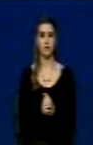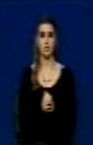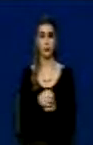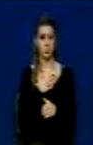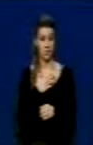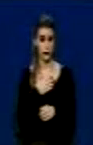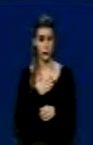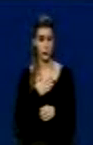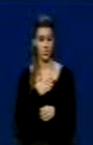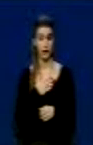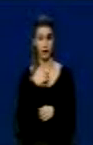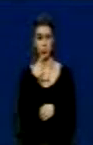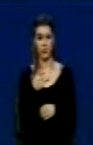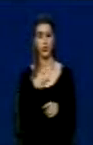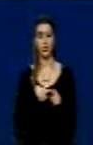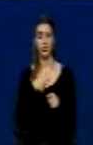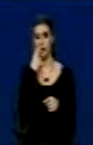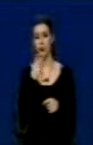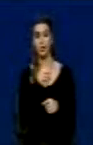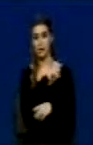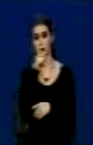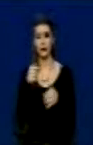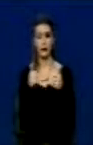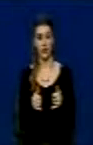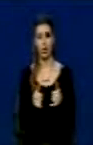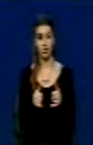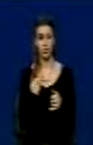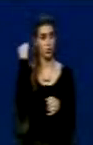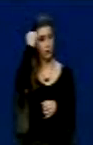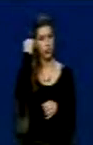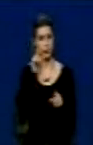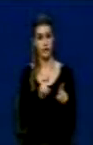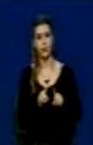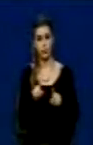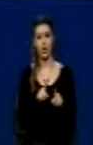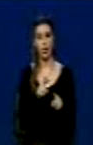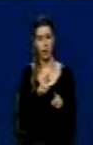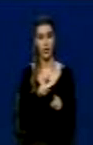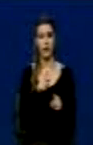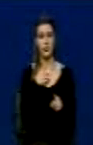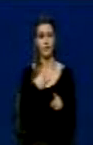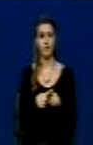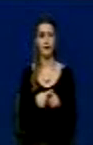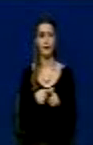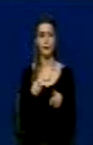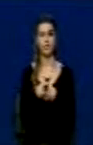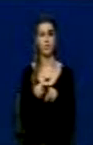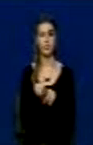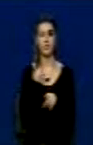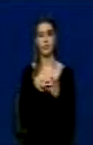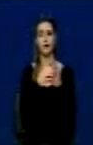që rezultati më i vërtetshëm që ka qenë Kosovë prej këtij bashkëpunimi me